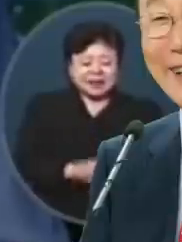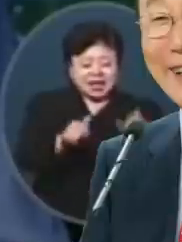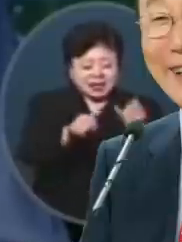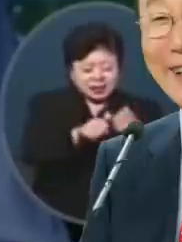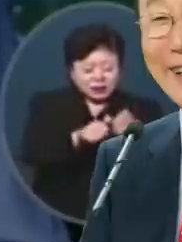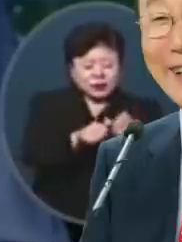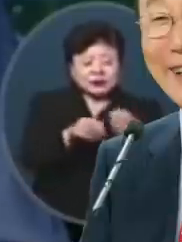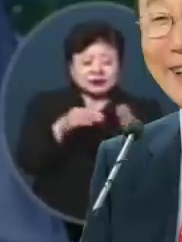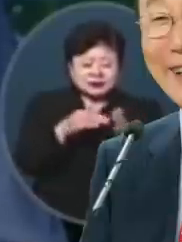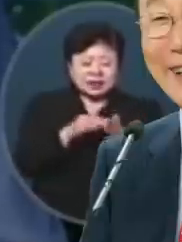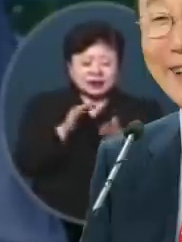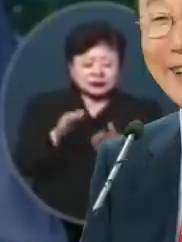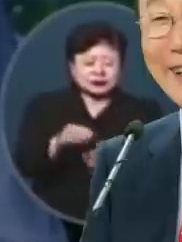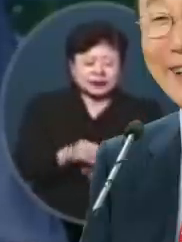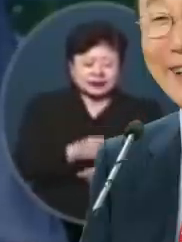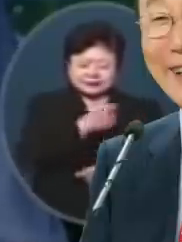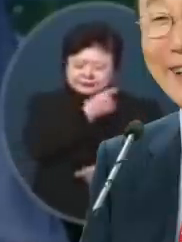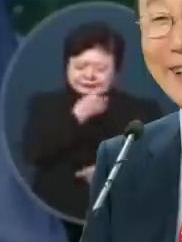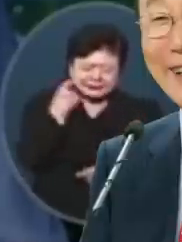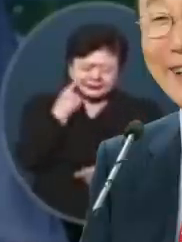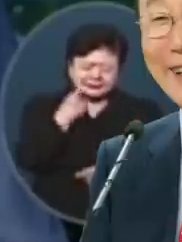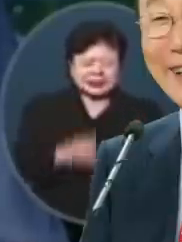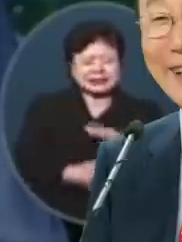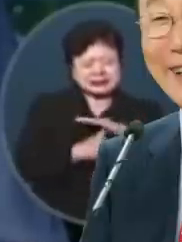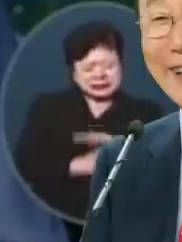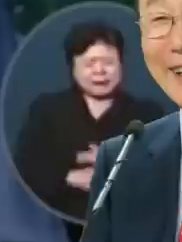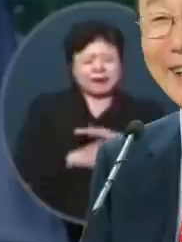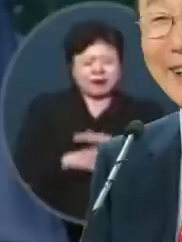결혼하고는 입닥 다물고 살면 되는데,